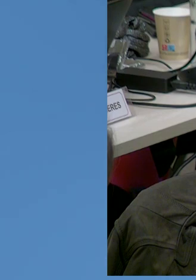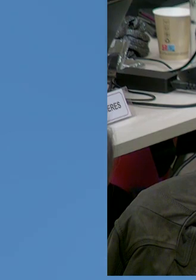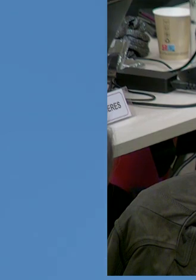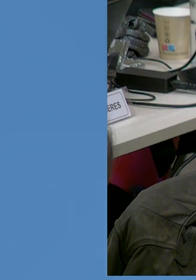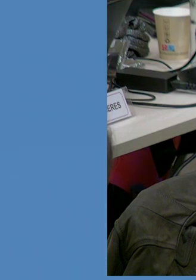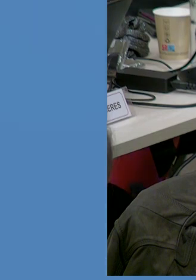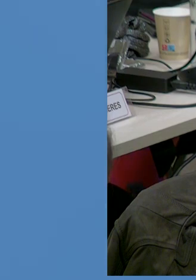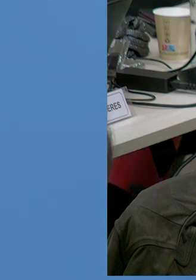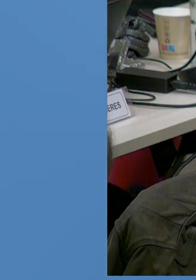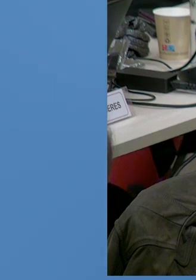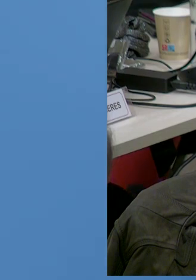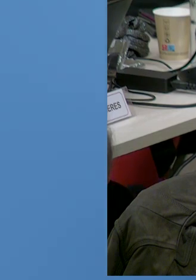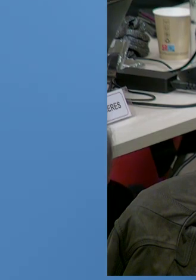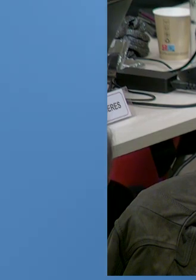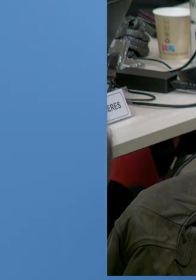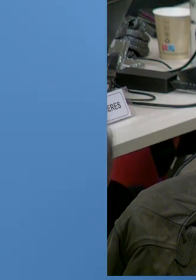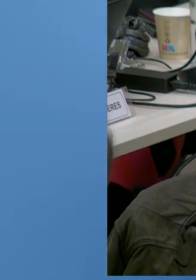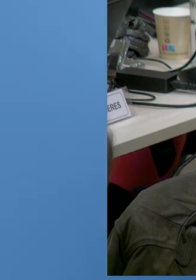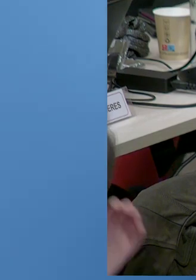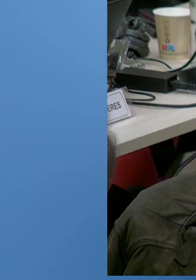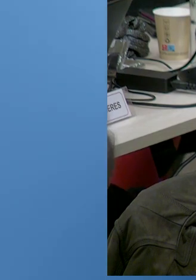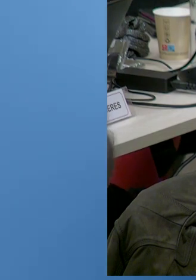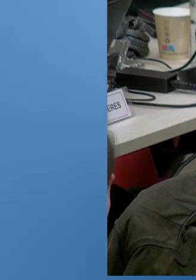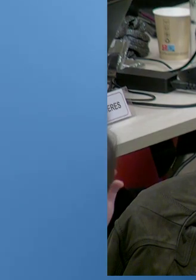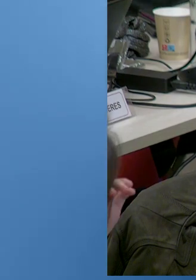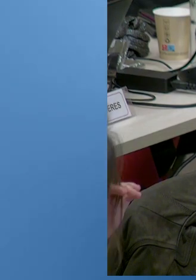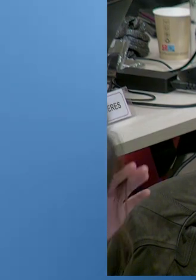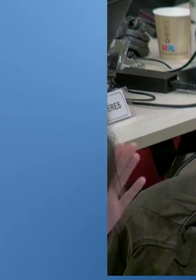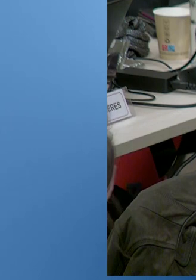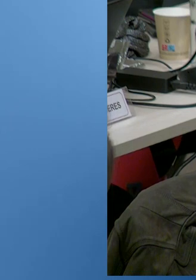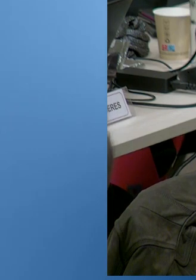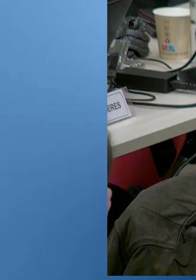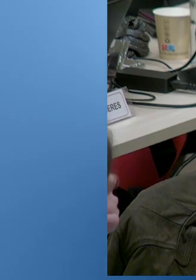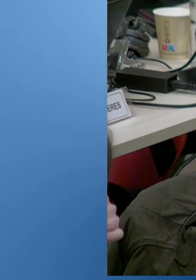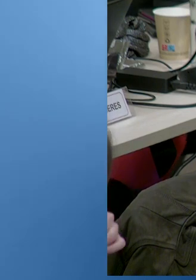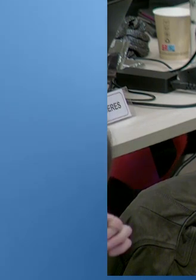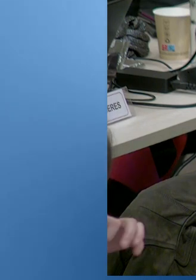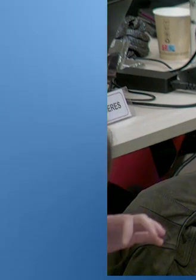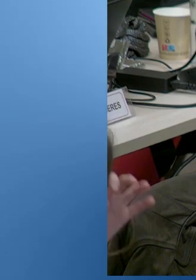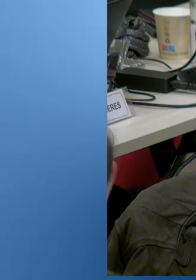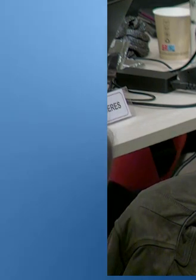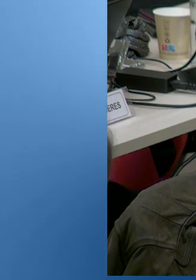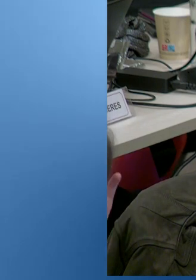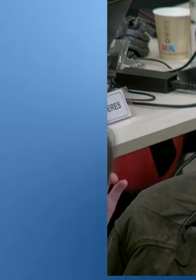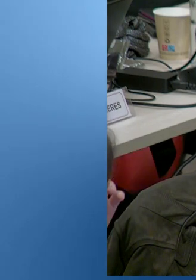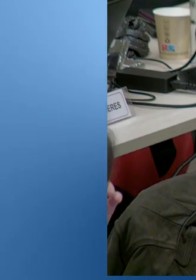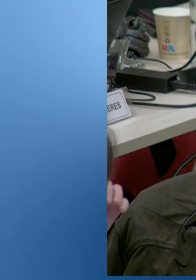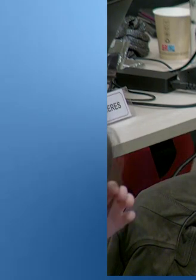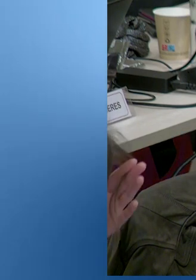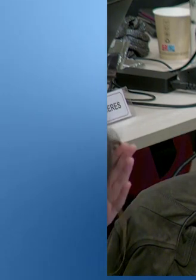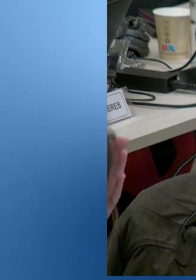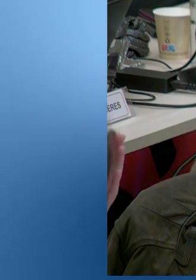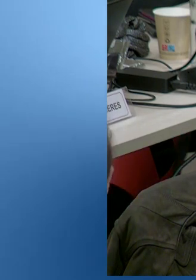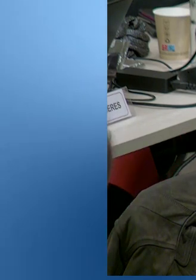conscience nous avons conscience du fait que ces choix été difficile mais nous voulons évidemment rester fidèle à la méthodologie que nous avons